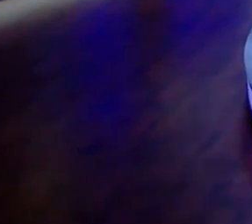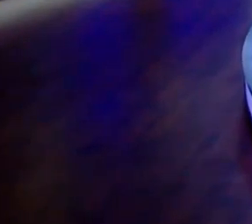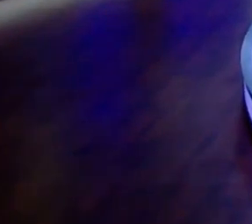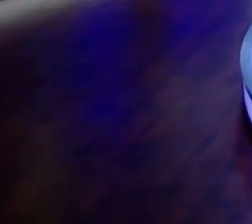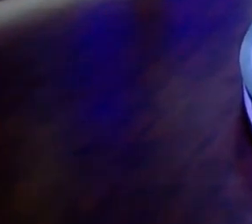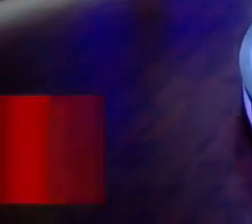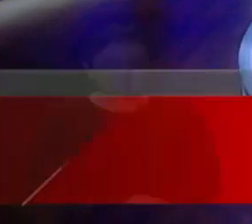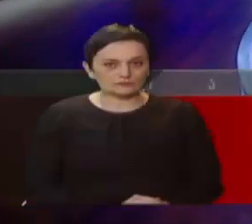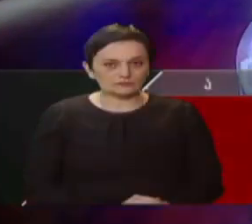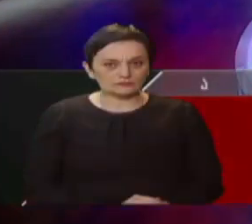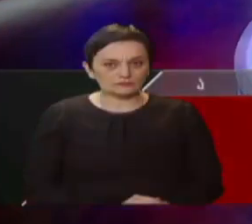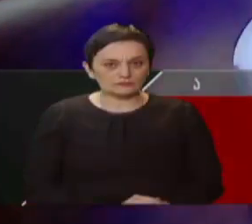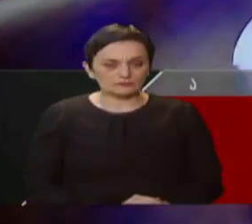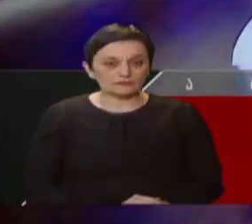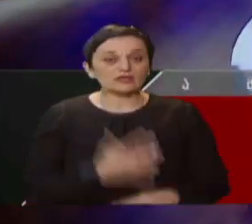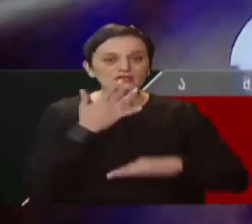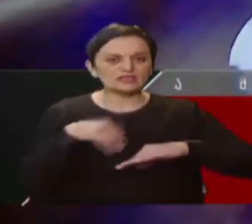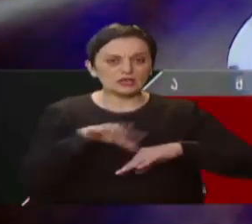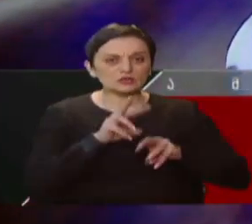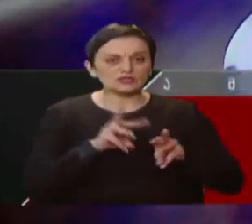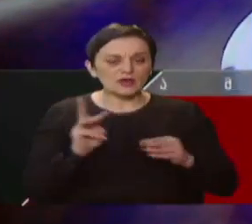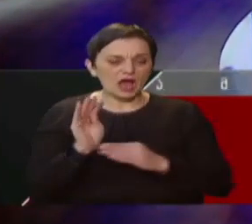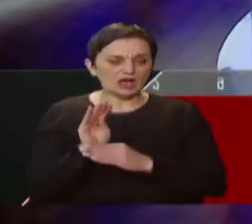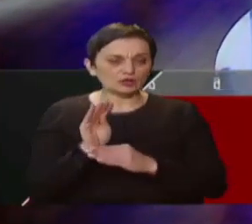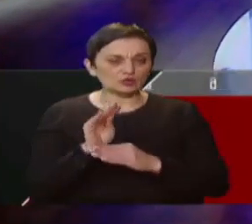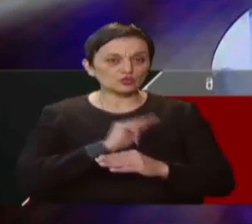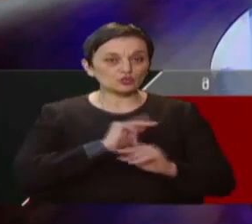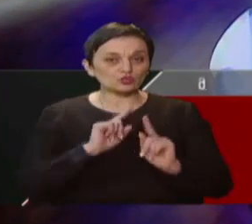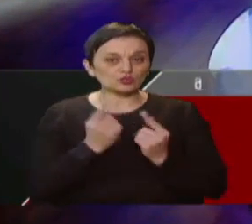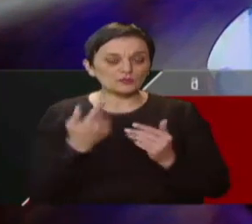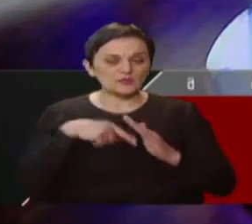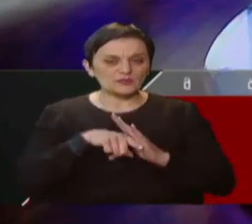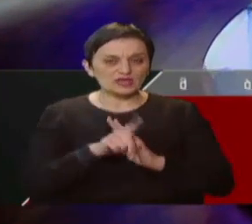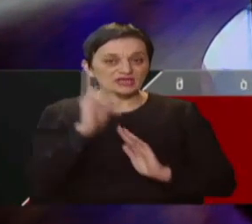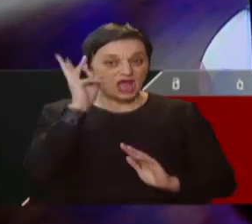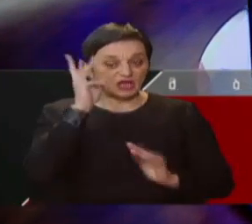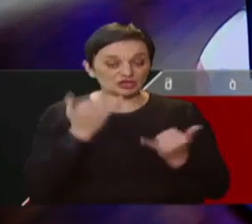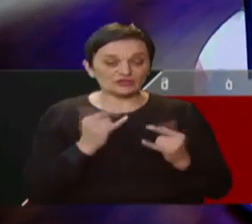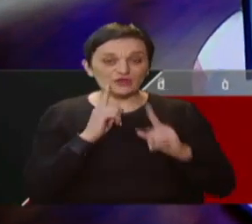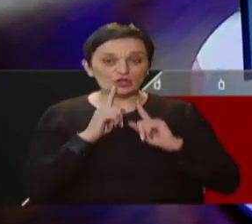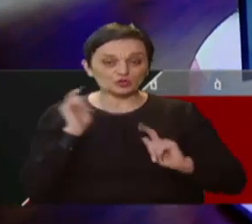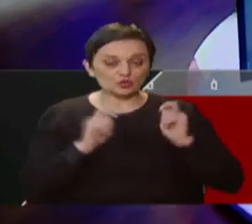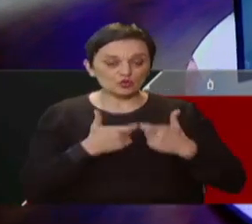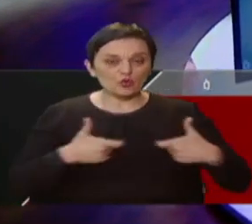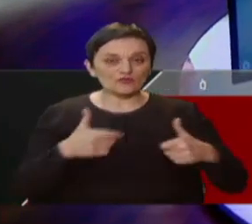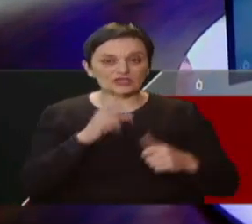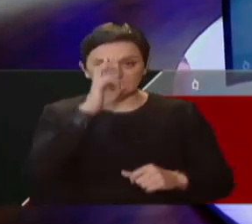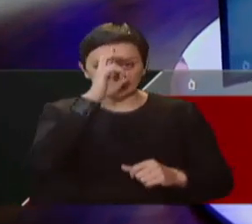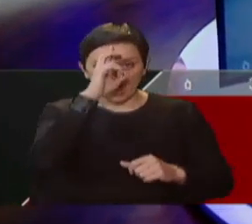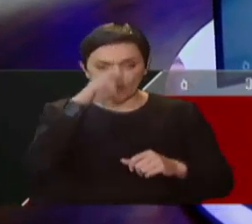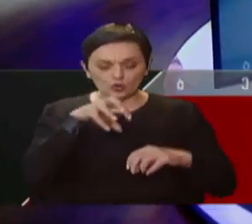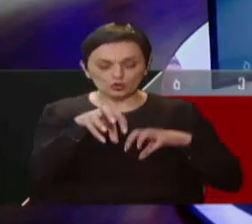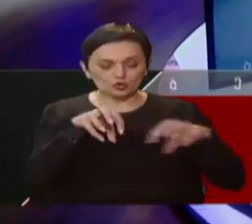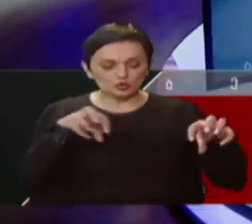Prezidentul și administrația s-a garoșat metas administrația critică subțe bismer organizabile el ce bismer drevandeli conferinția s-a cheli supleboșto